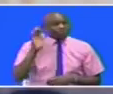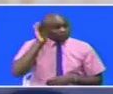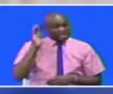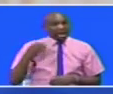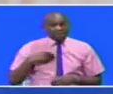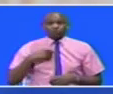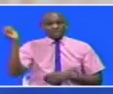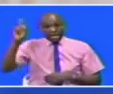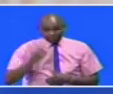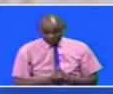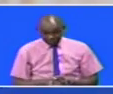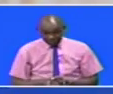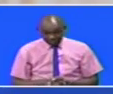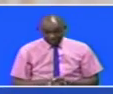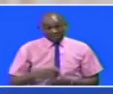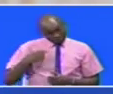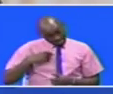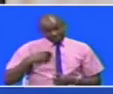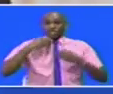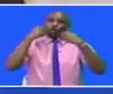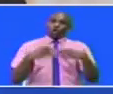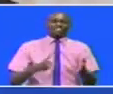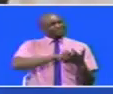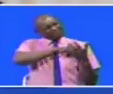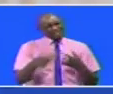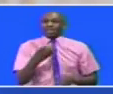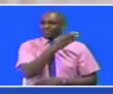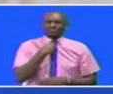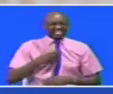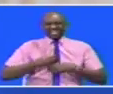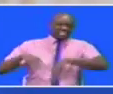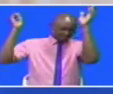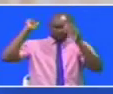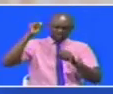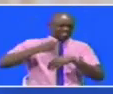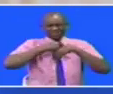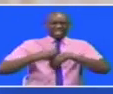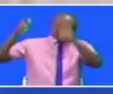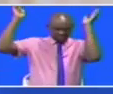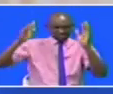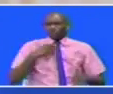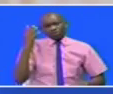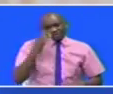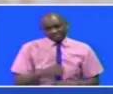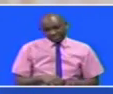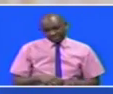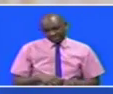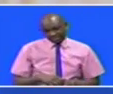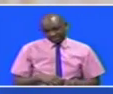KANU. Mimi nikapoteza huko. Mimi nikasema wachana na hii siasa, mimi sina haja naye.